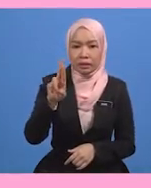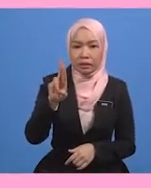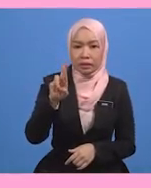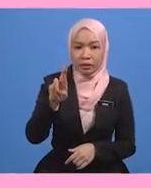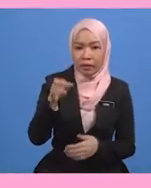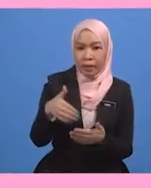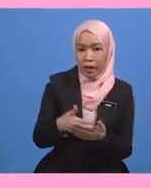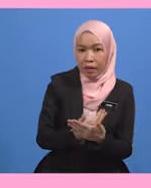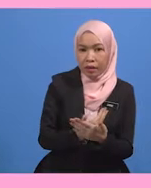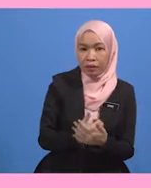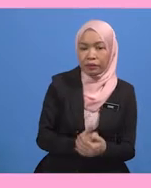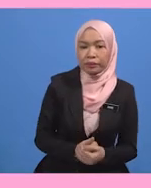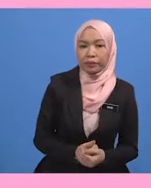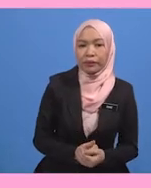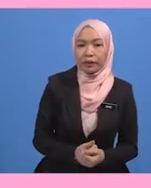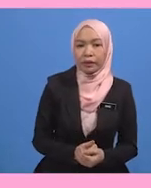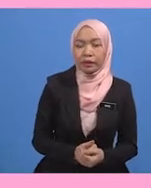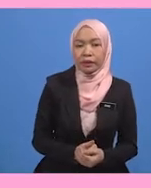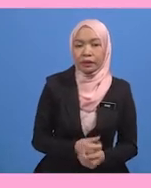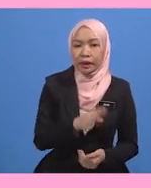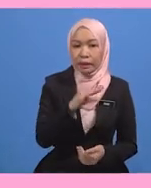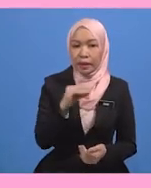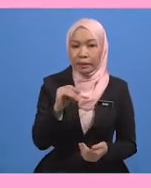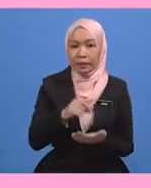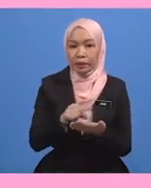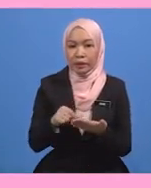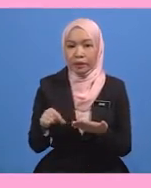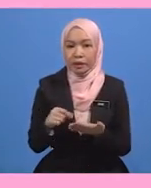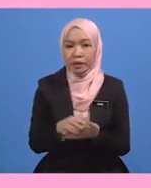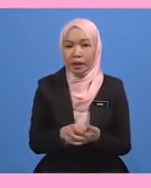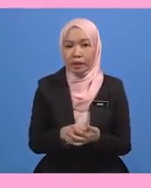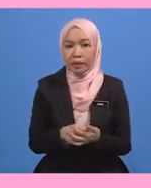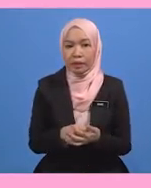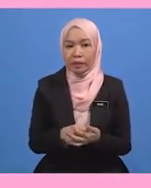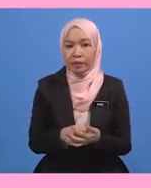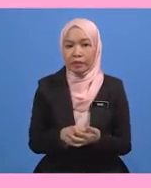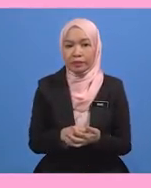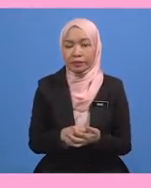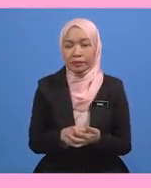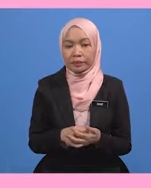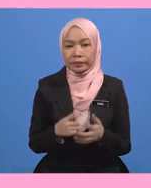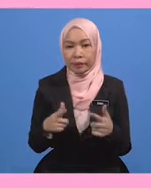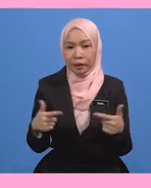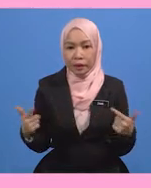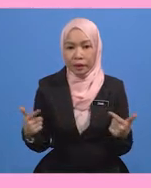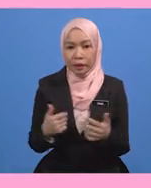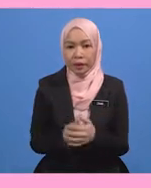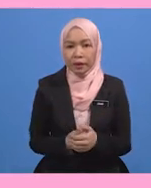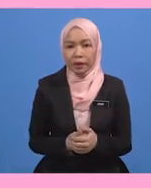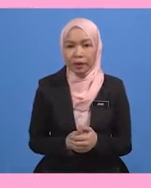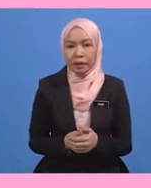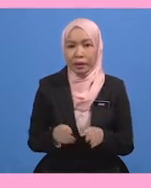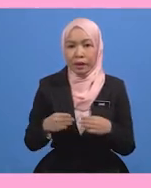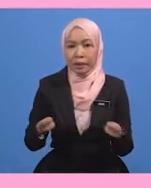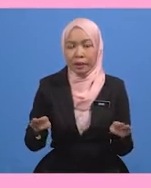Umat Islam. Contoh-contoh penulisan Hamka dalam bidang falsafah pula ialah Falsafah